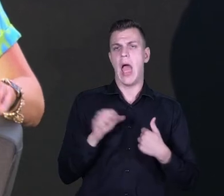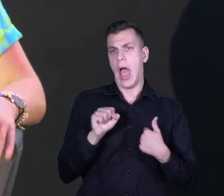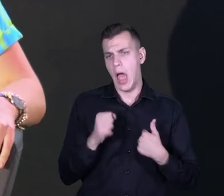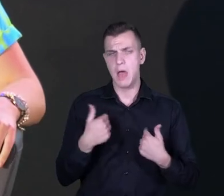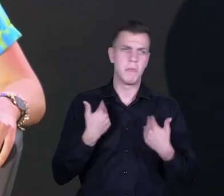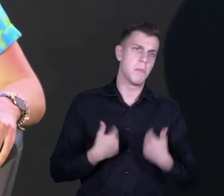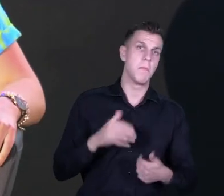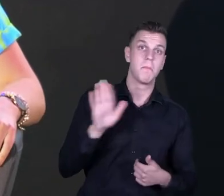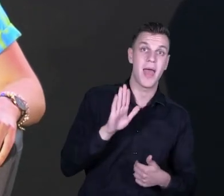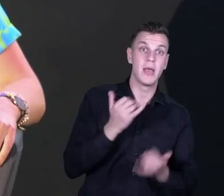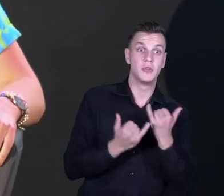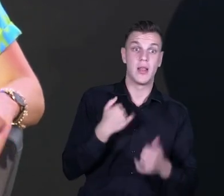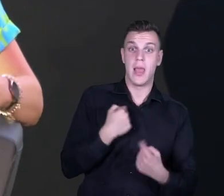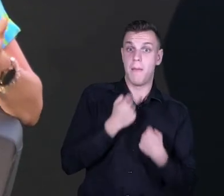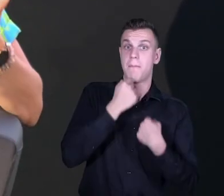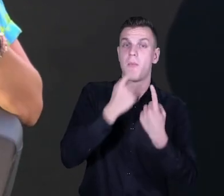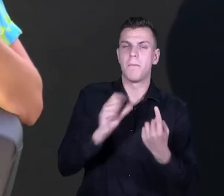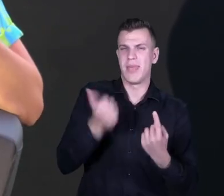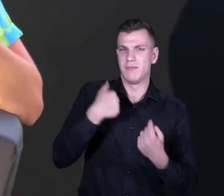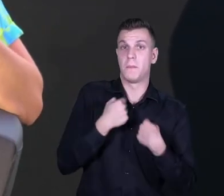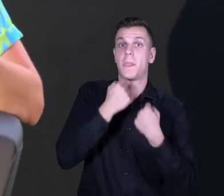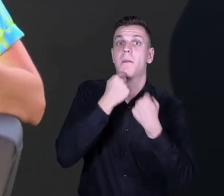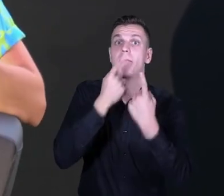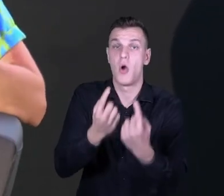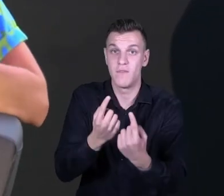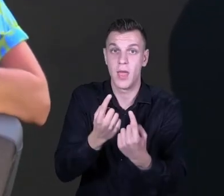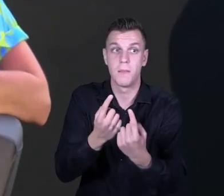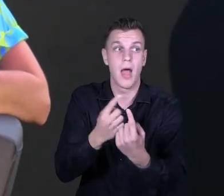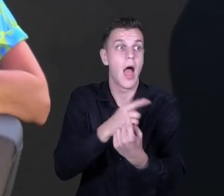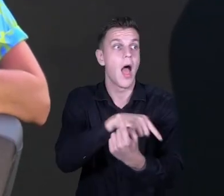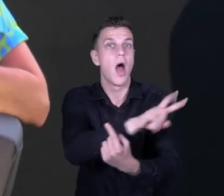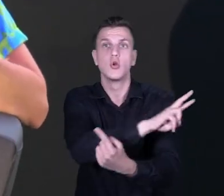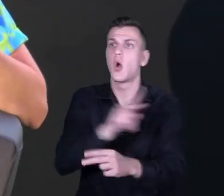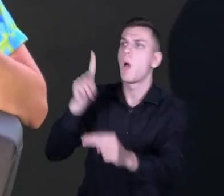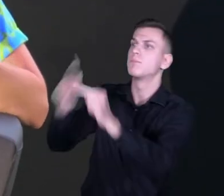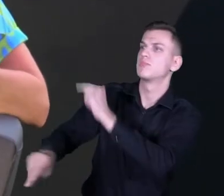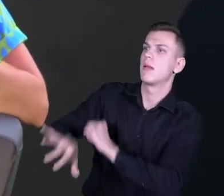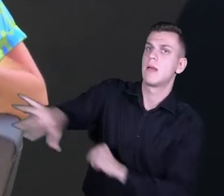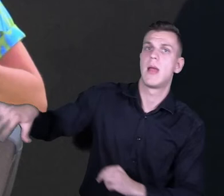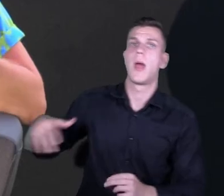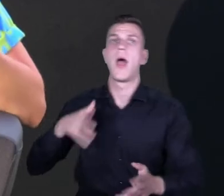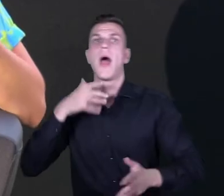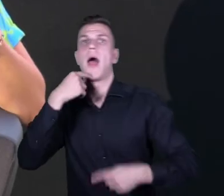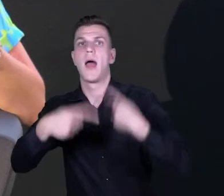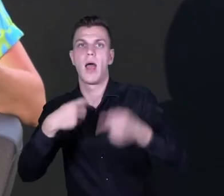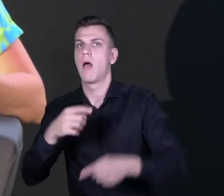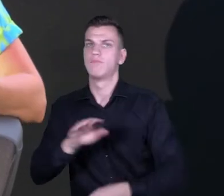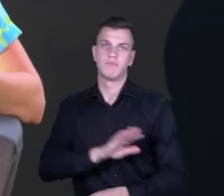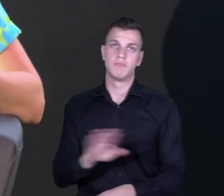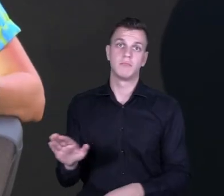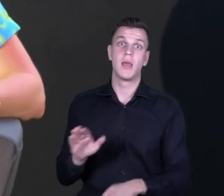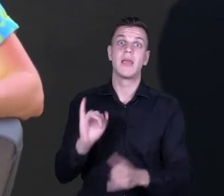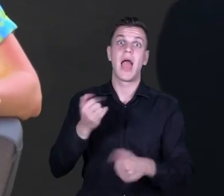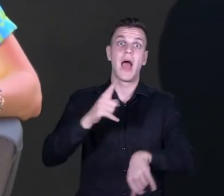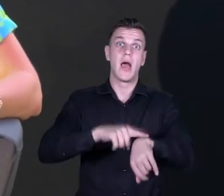który pierwszy zaczynał swoją wypowiedź, nie mógł mu przerywać drugi uczeń. Dopóki czas nie minął, to był to moment